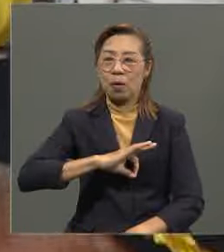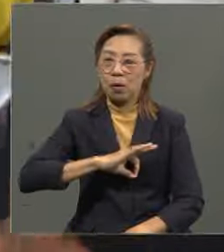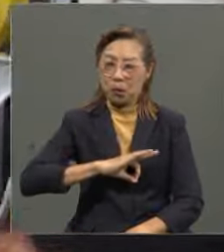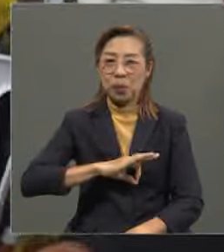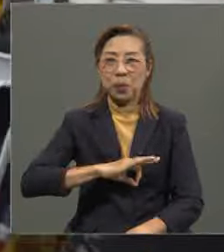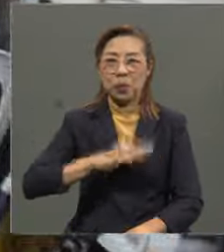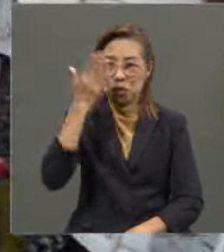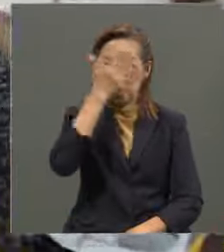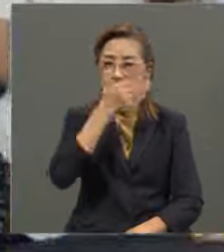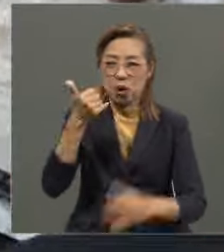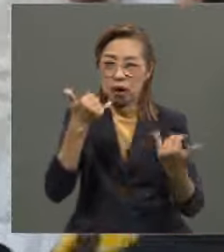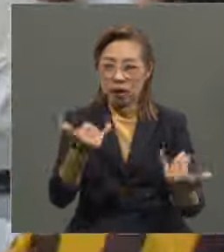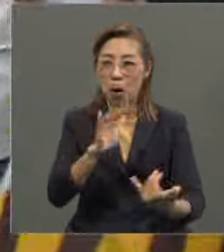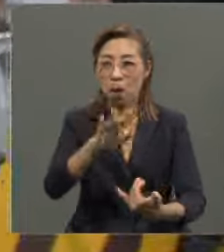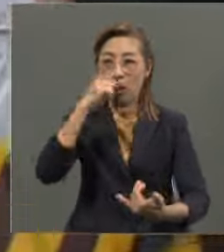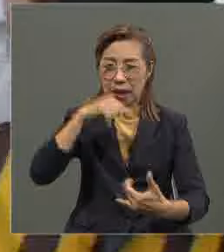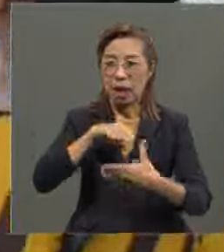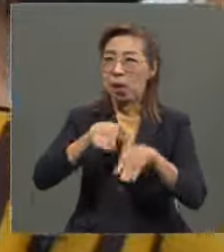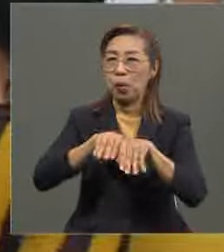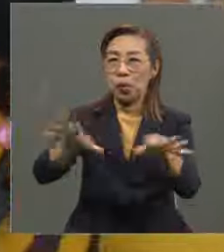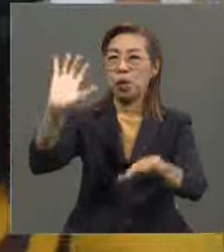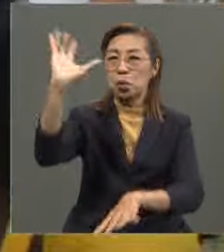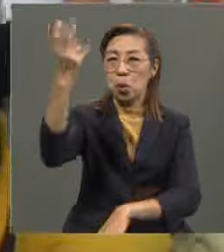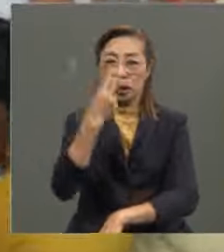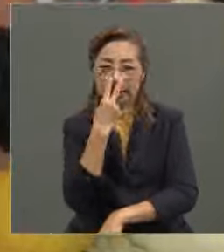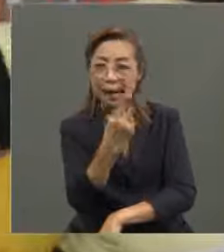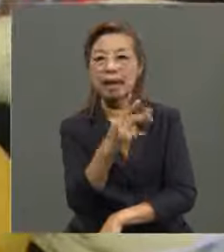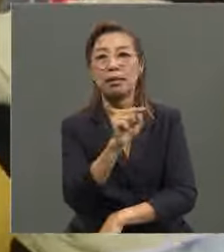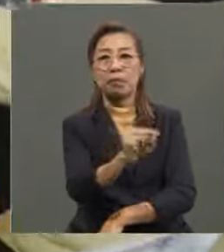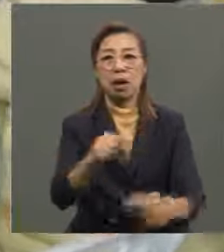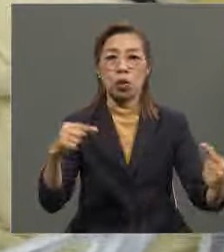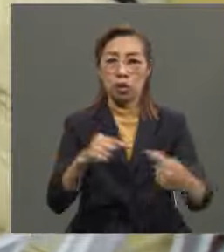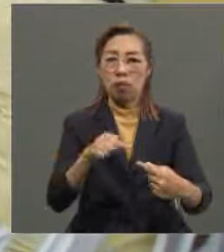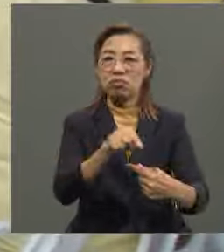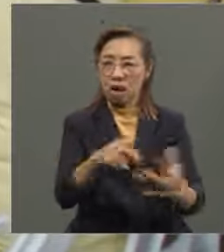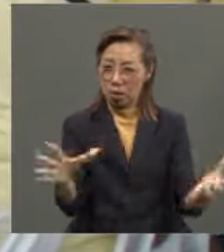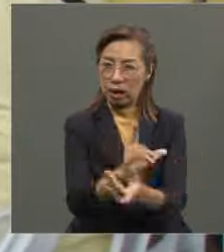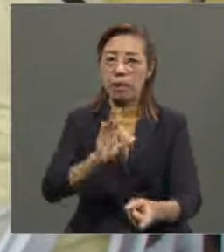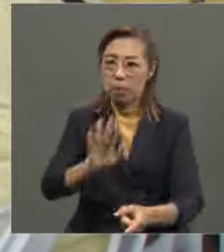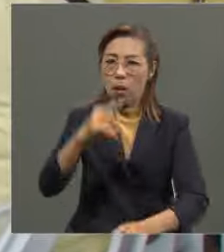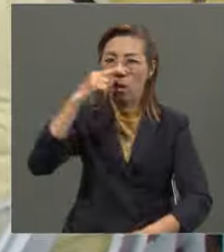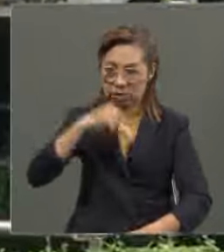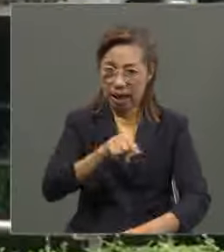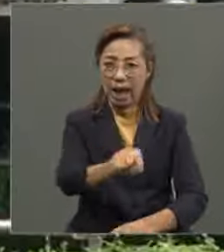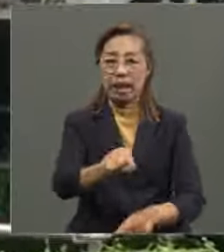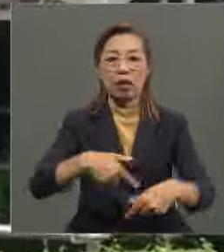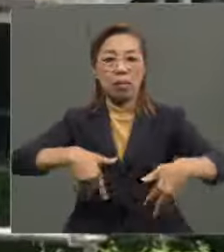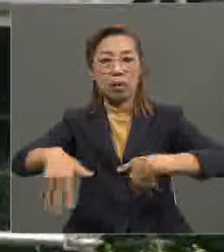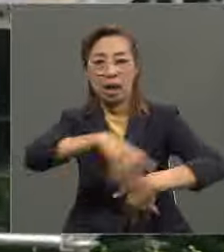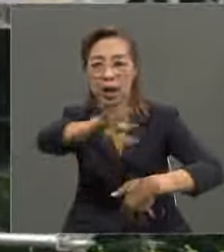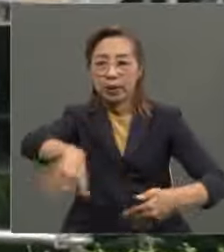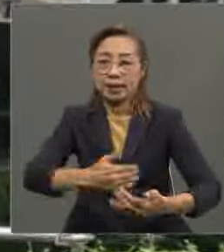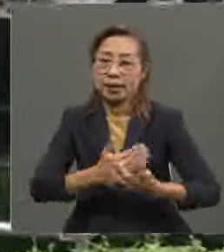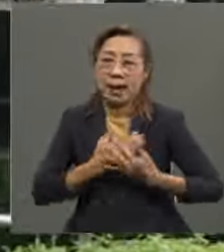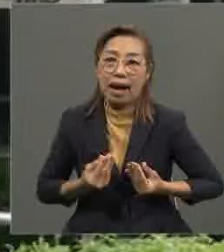ความงดงามวันนี้ถูกเผยแพร่ไปให้คนทั่วโลกได้เห็นถึงความยิ่งใหญ่ของมรดกวัฒนธรรมและความจงรักภักดีของประส